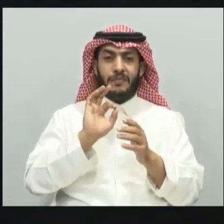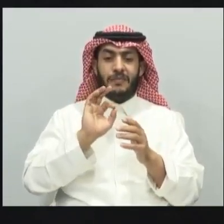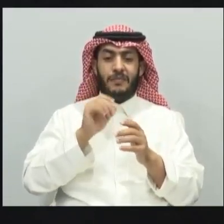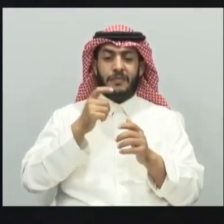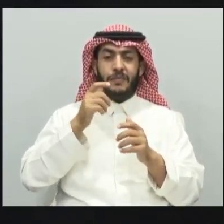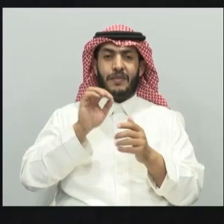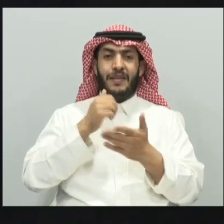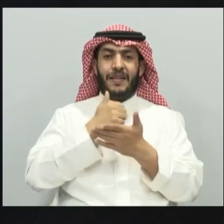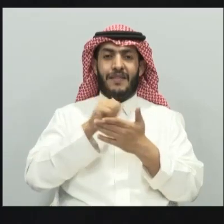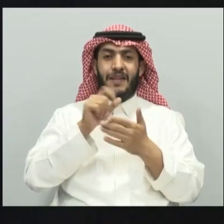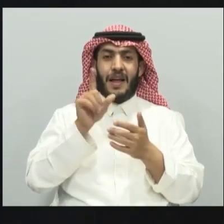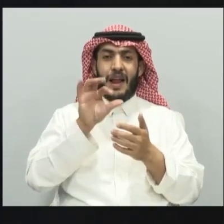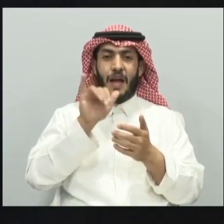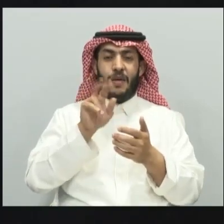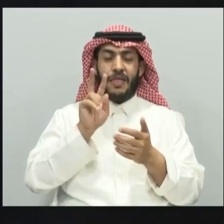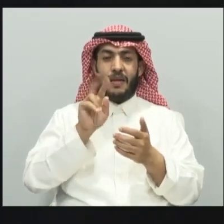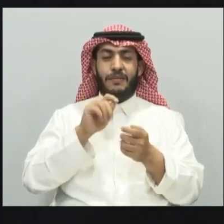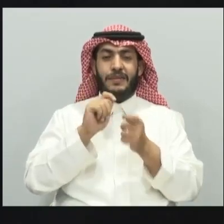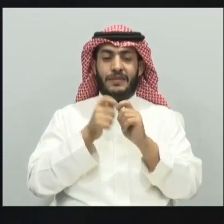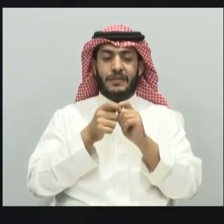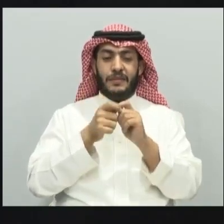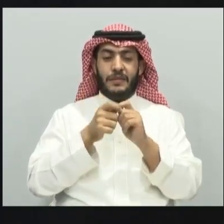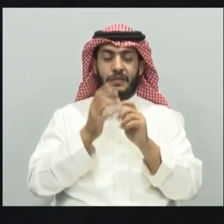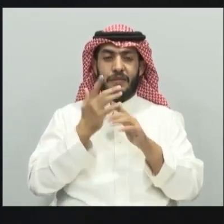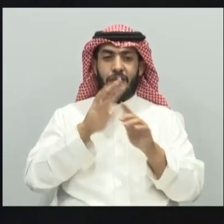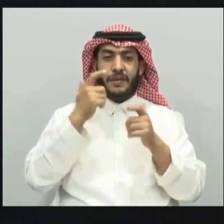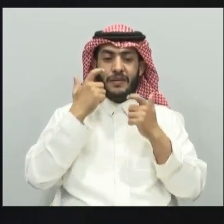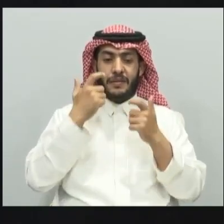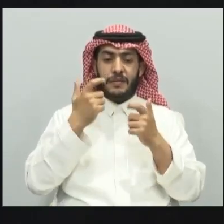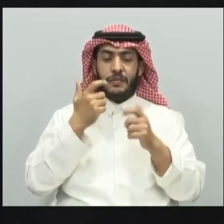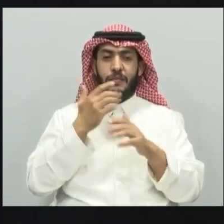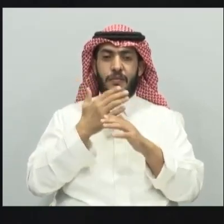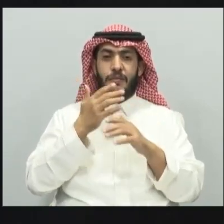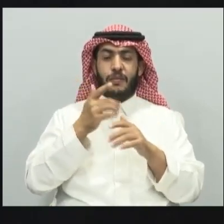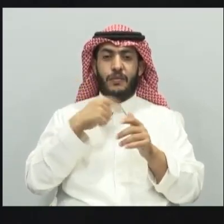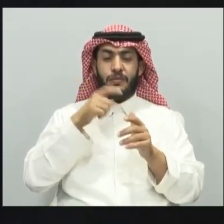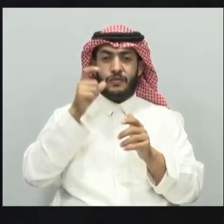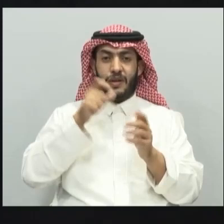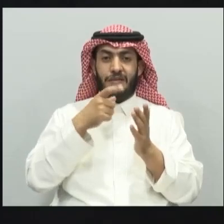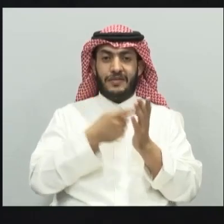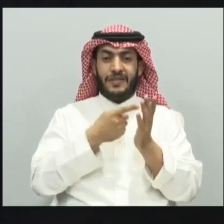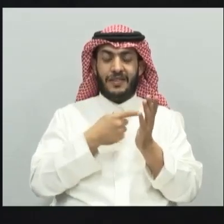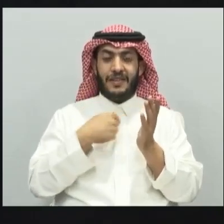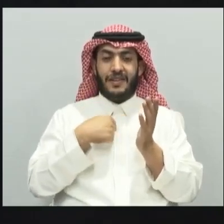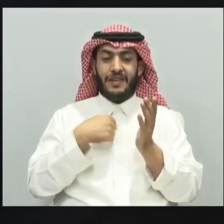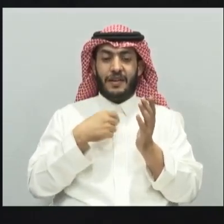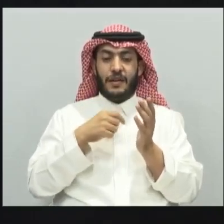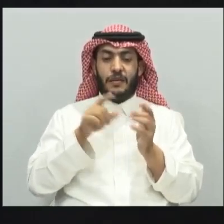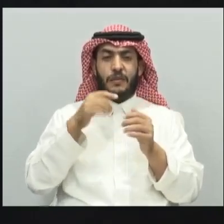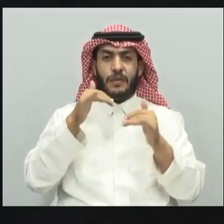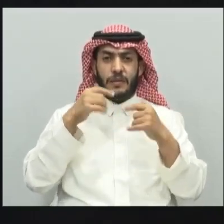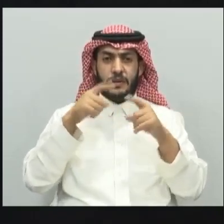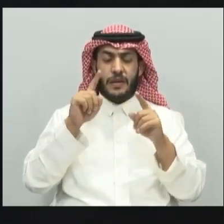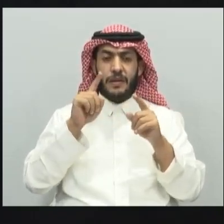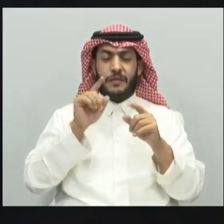يحذف اسم هذا الراوي الكذاب حتى لا ينتبه اليه فيظن القارئ ان اسناده صحيح